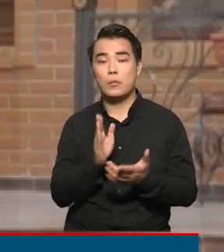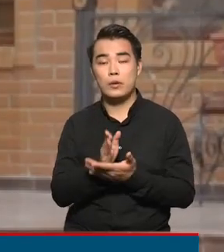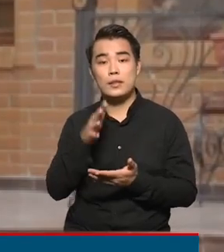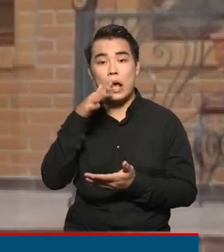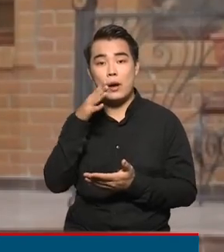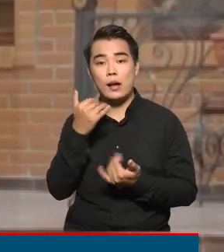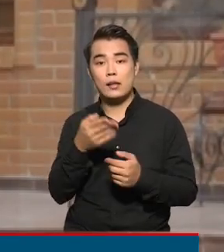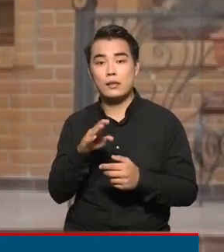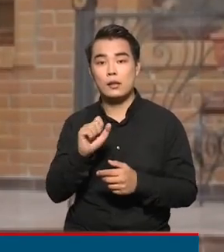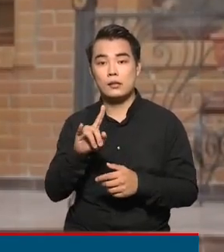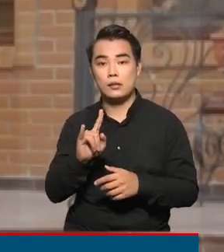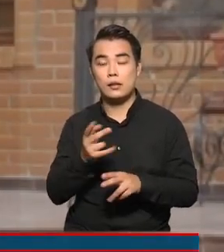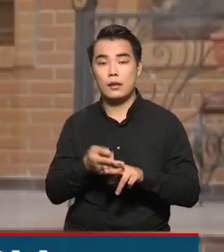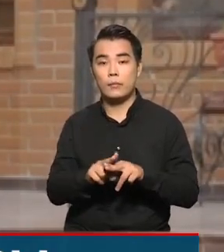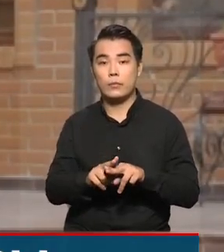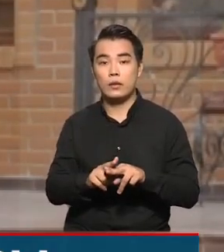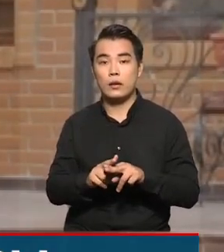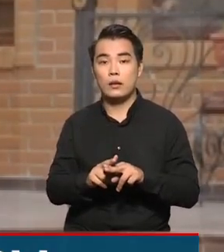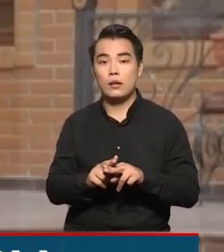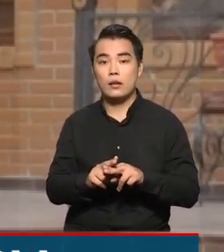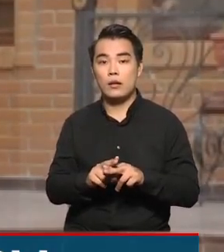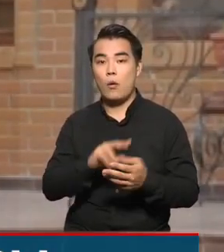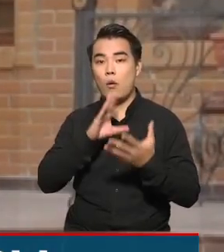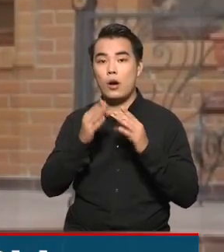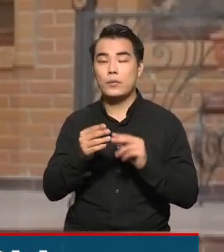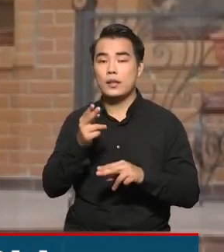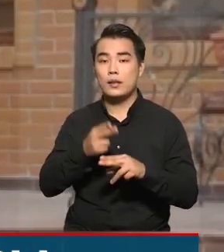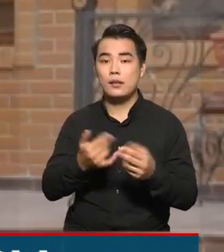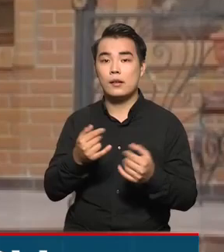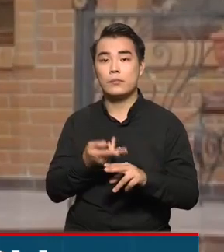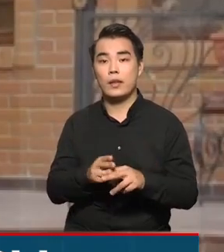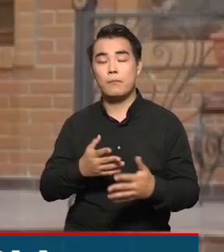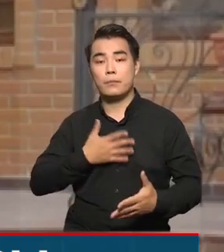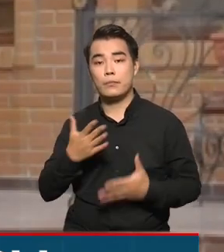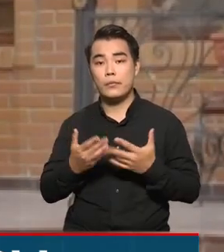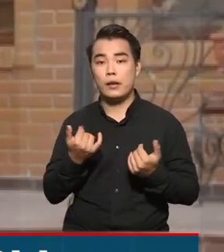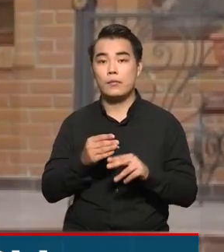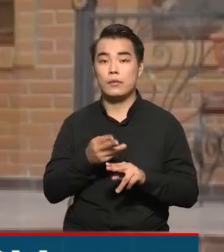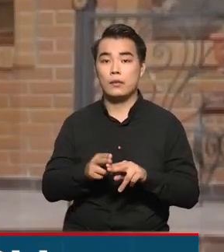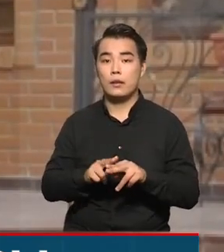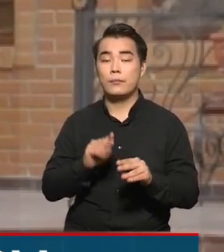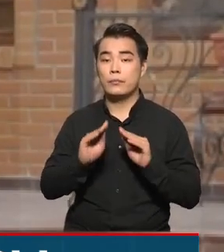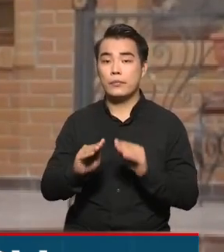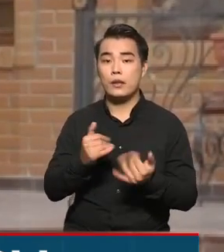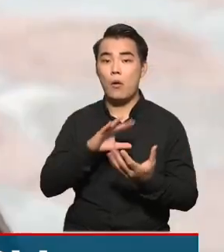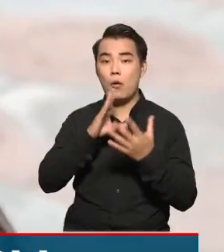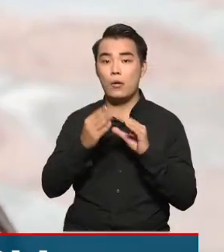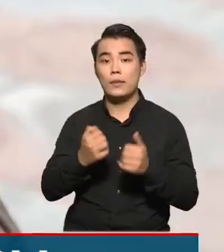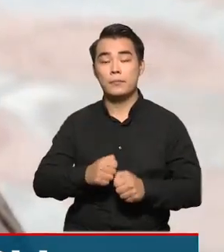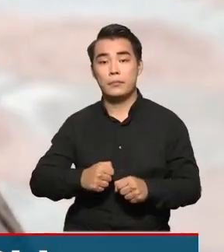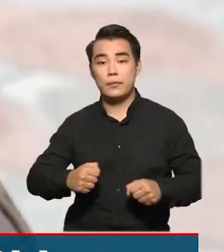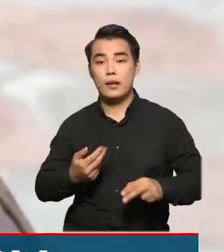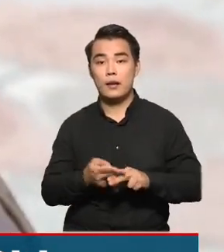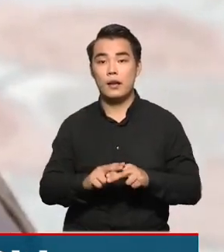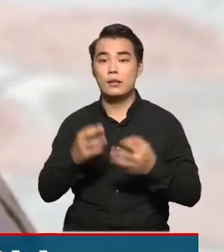Тазылар. Жерлігін тартып, семіз тазына арқытатып, арқ тазын семіртіп дегендей бос